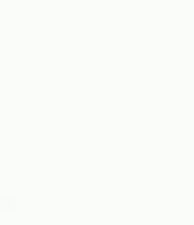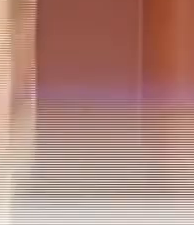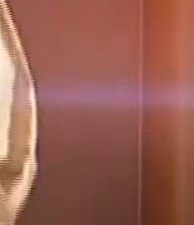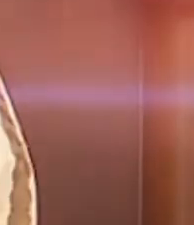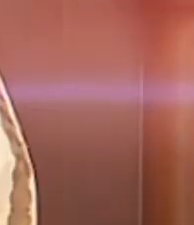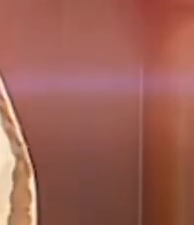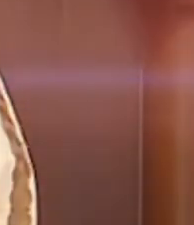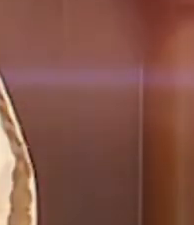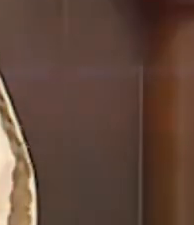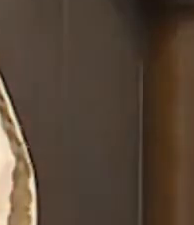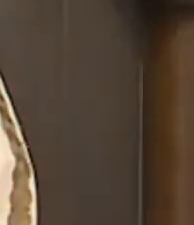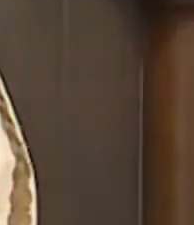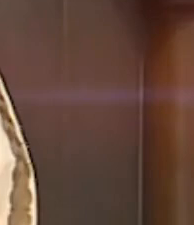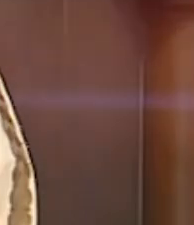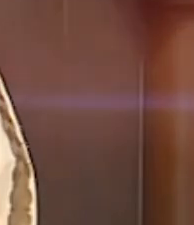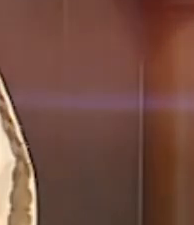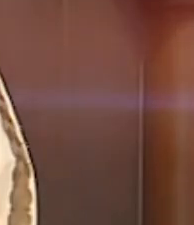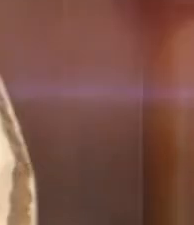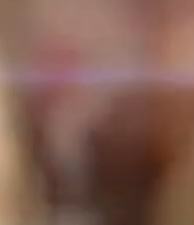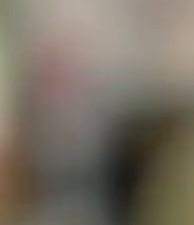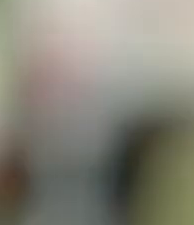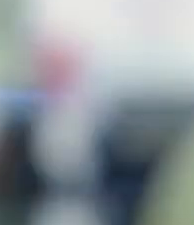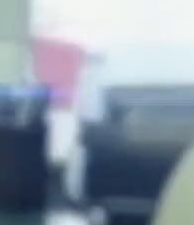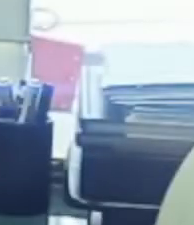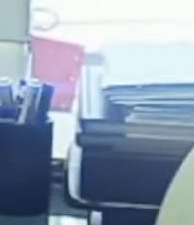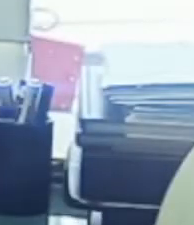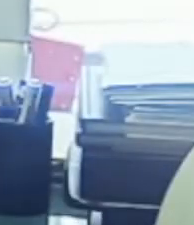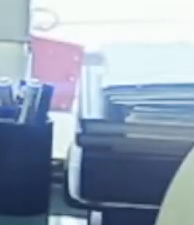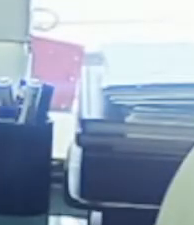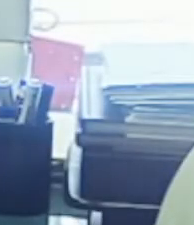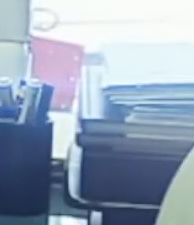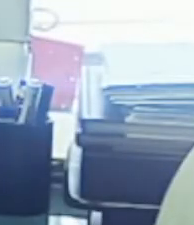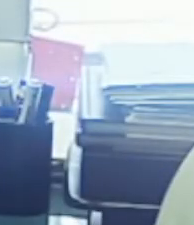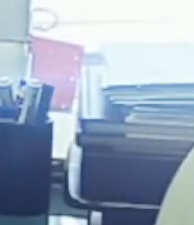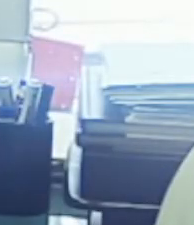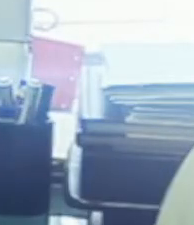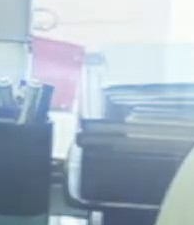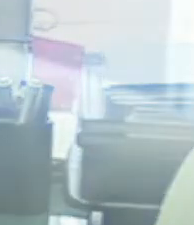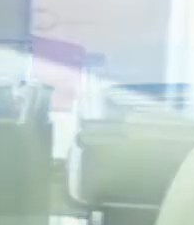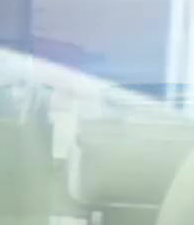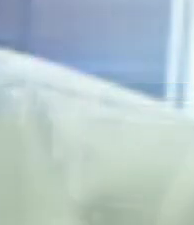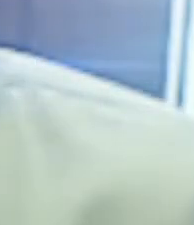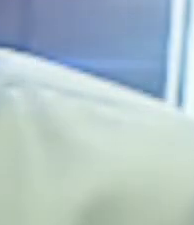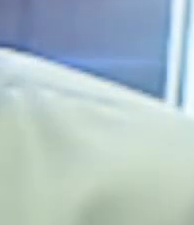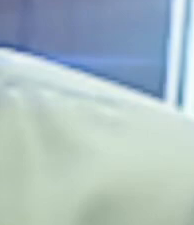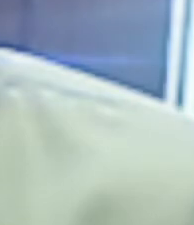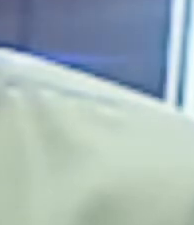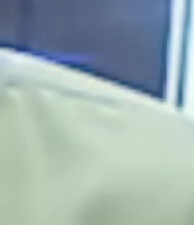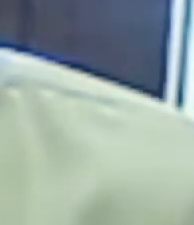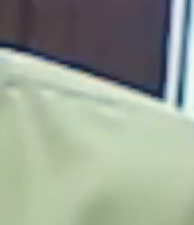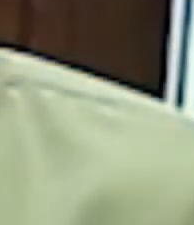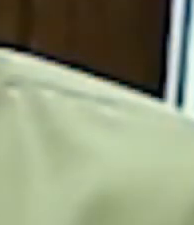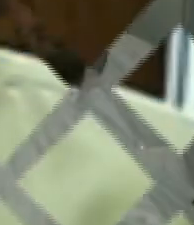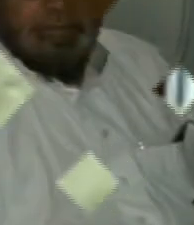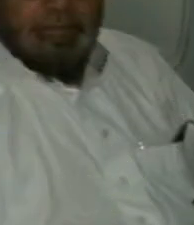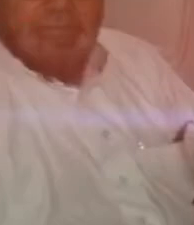للناس في كل حين، لتملأ كل رحاب الفضاء